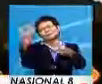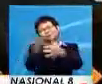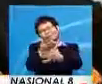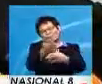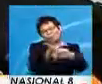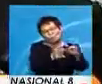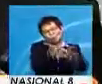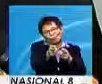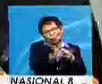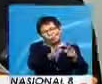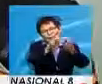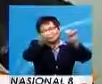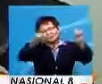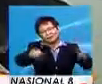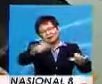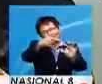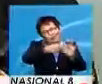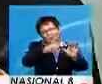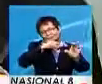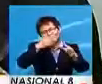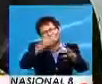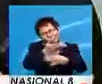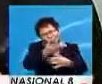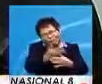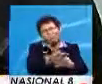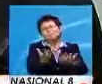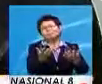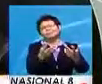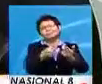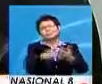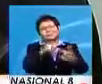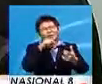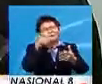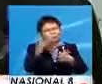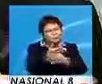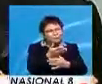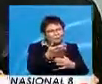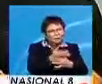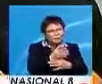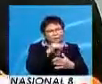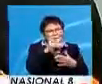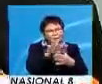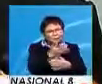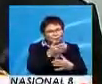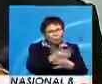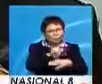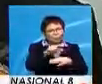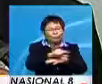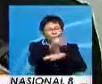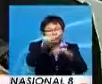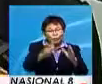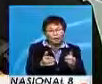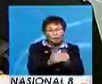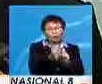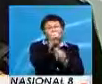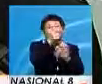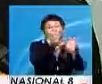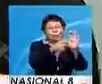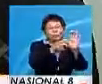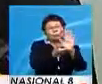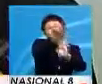pengusus Sis minyak tidak menjejaskan apa ni oleh pengguna-pengguna dengan harga yang tinggi